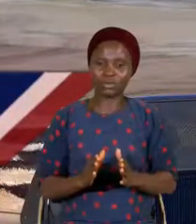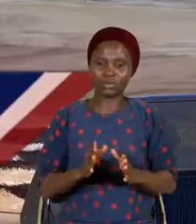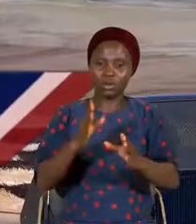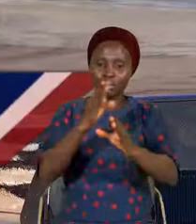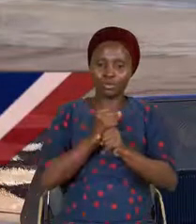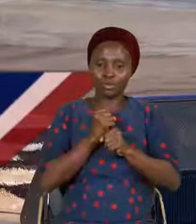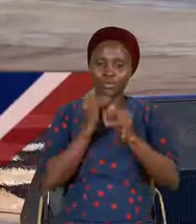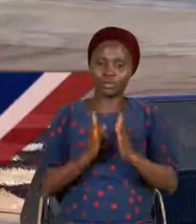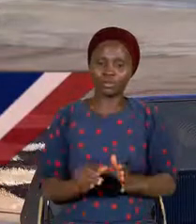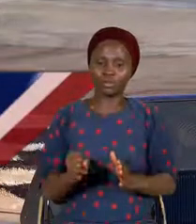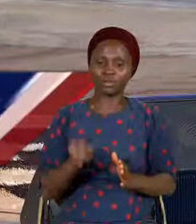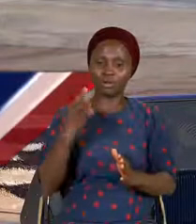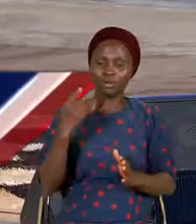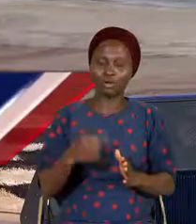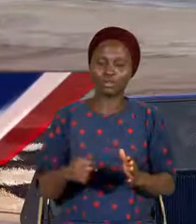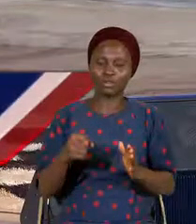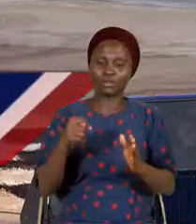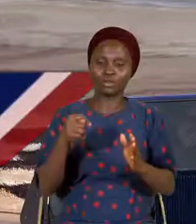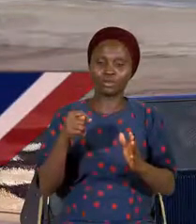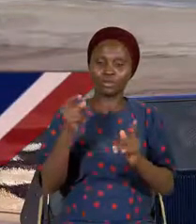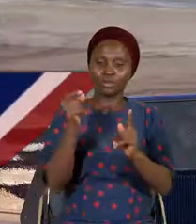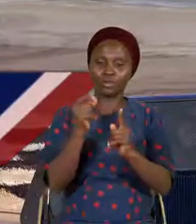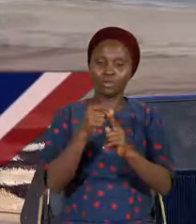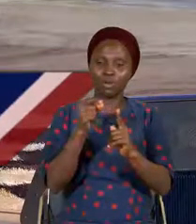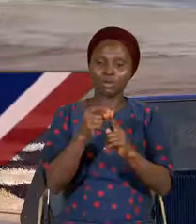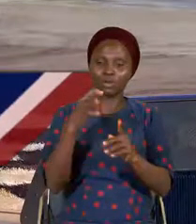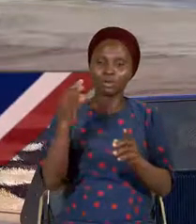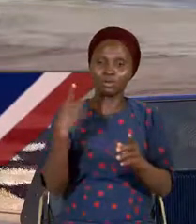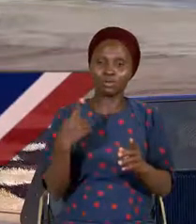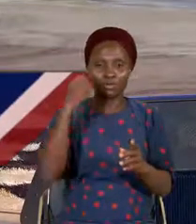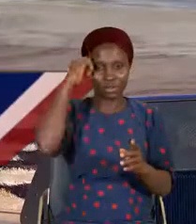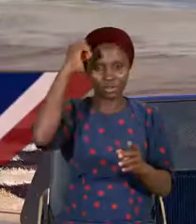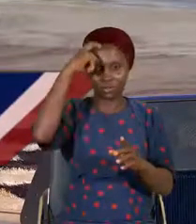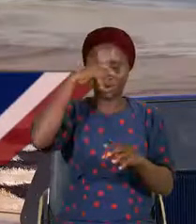la bonne parole de sa sagesse.